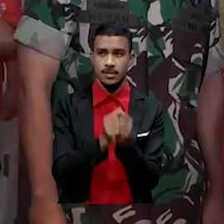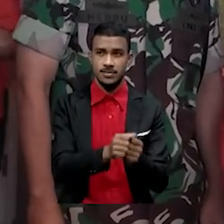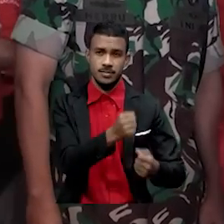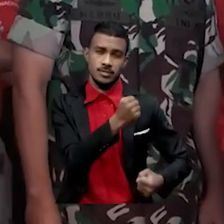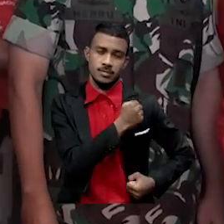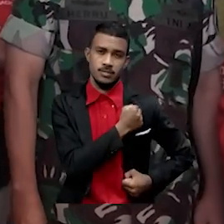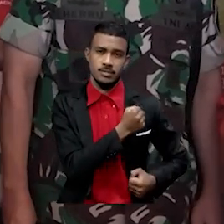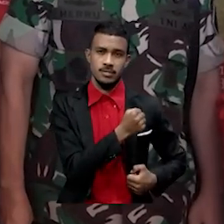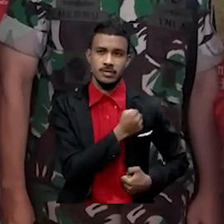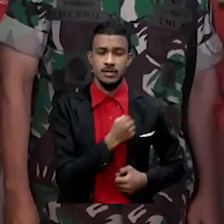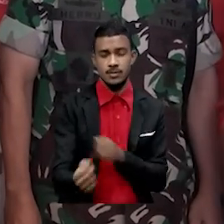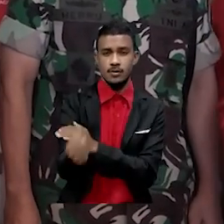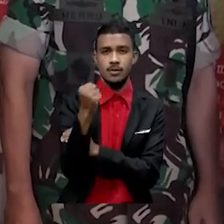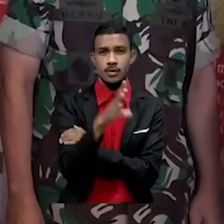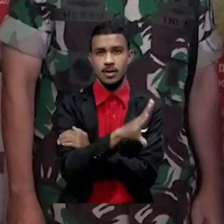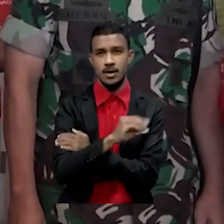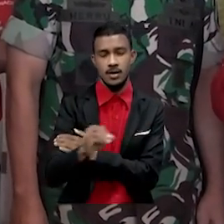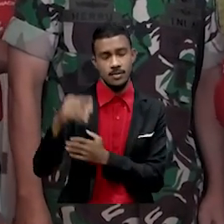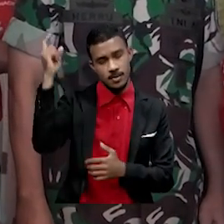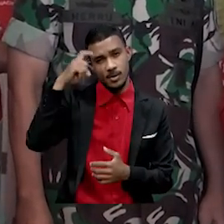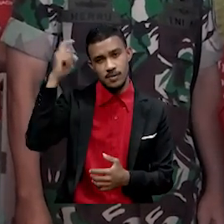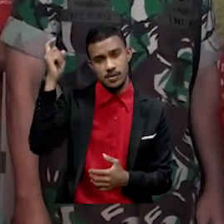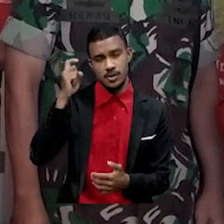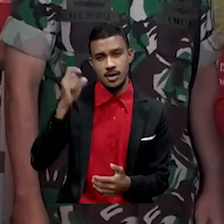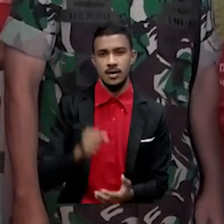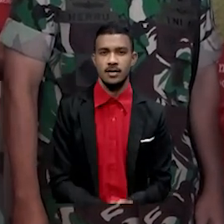fdtl kuat profesional maka